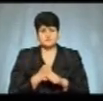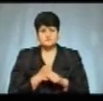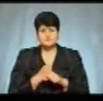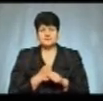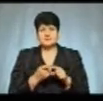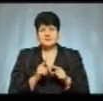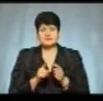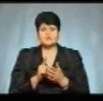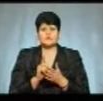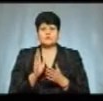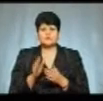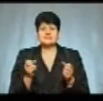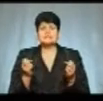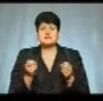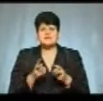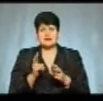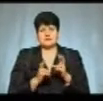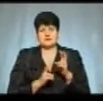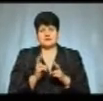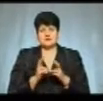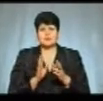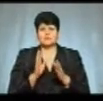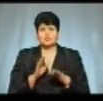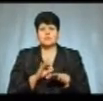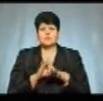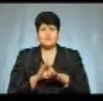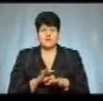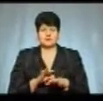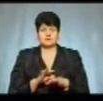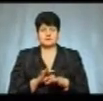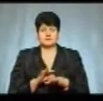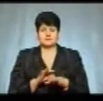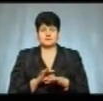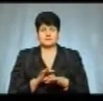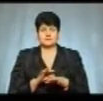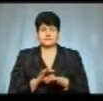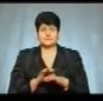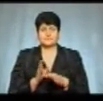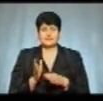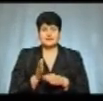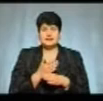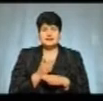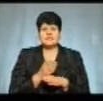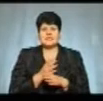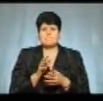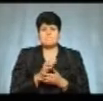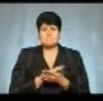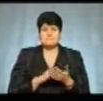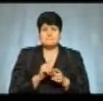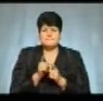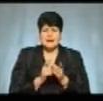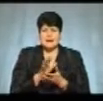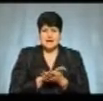це мусить бути спеціалізоване підприємство, яке буде проводити видалення таких відходів, їх переробку, і лише після